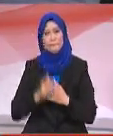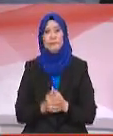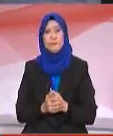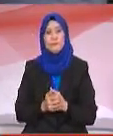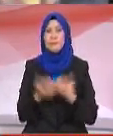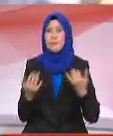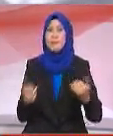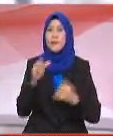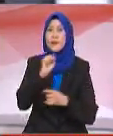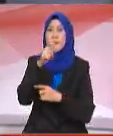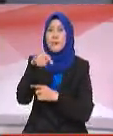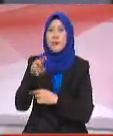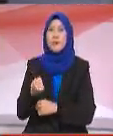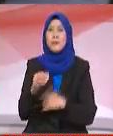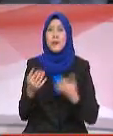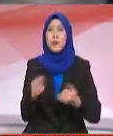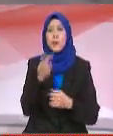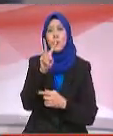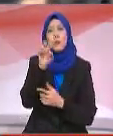SPM kali ini, seramai